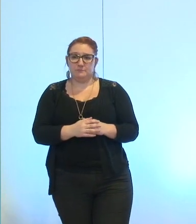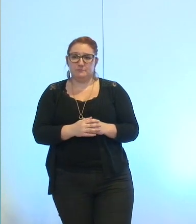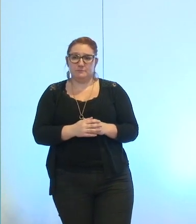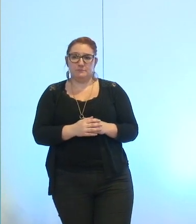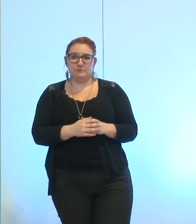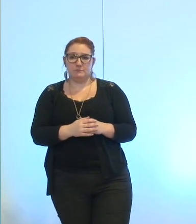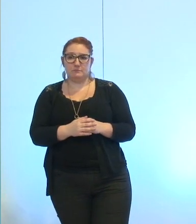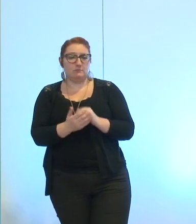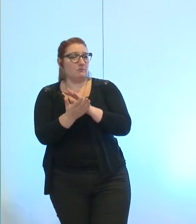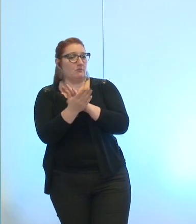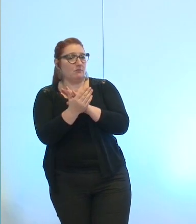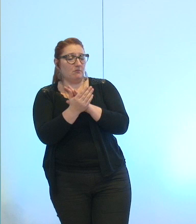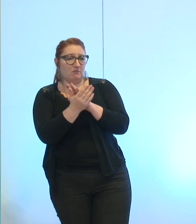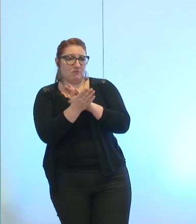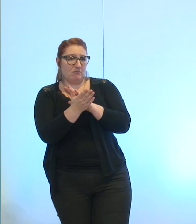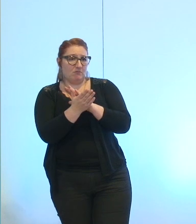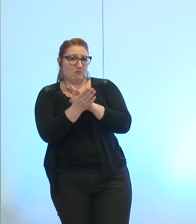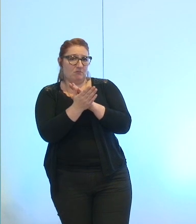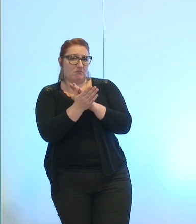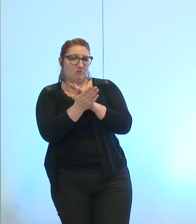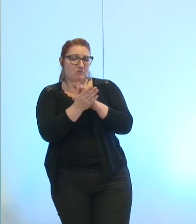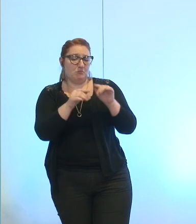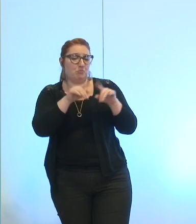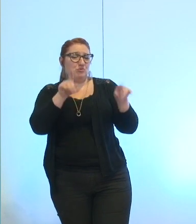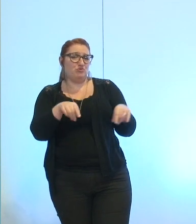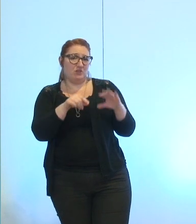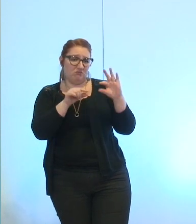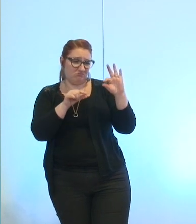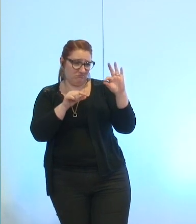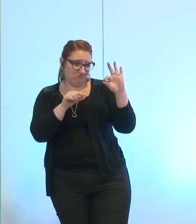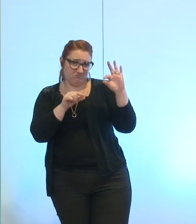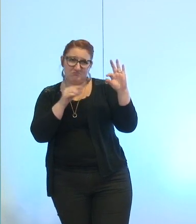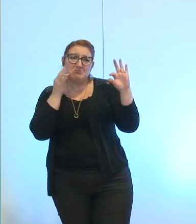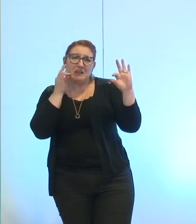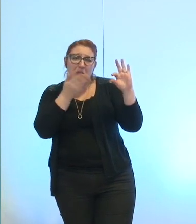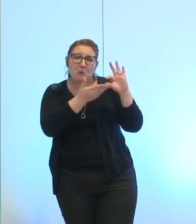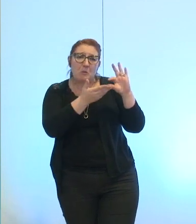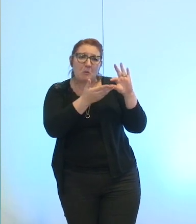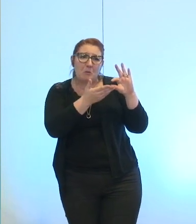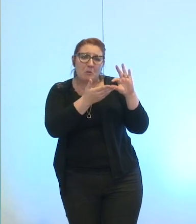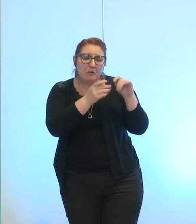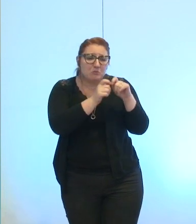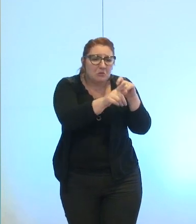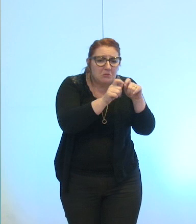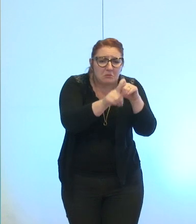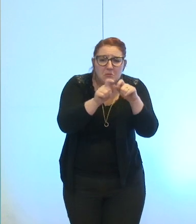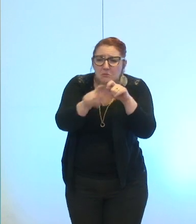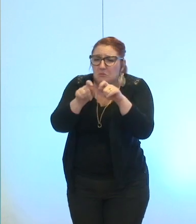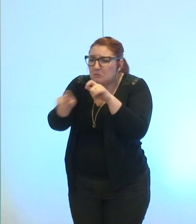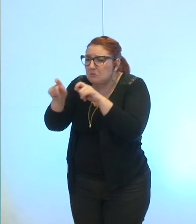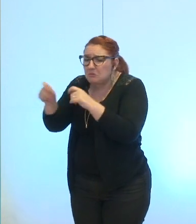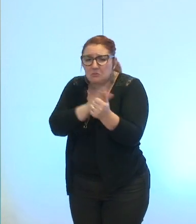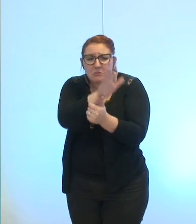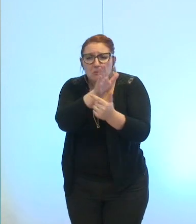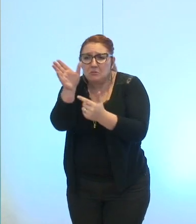enveloppe pot de chagrin en face si c'est la même enveloppe qui s'éparpille dans tous ces nouveaux axes nous n'aurons